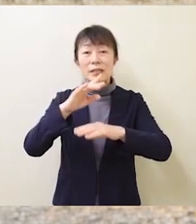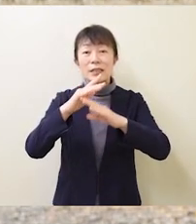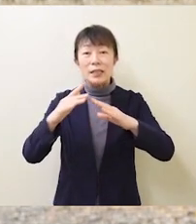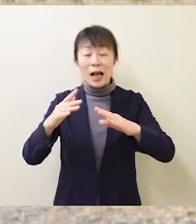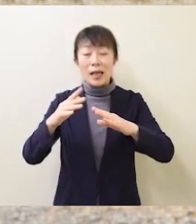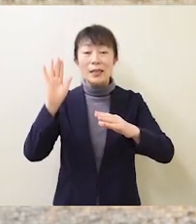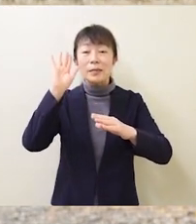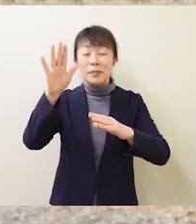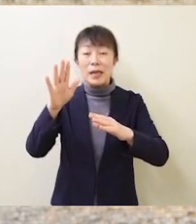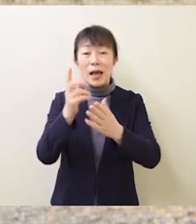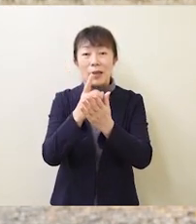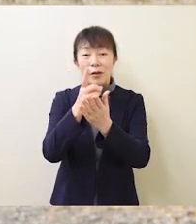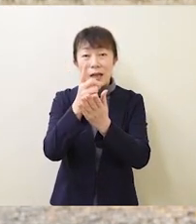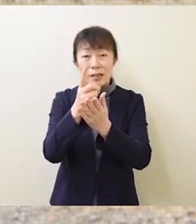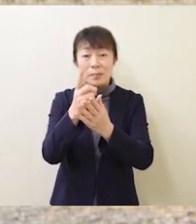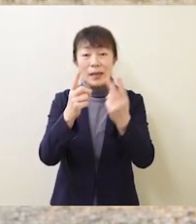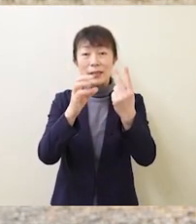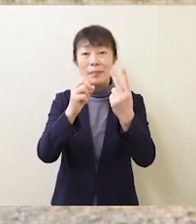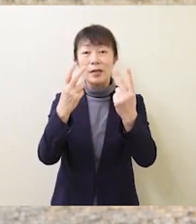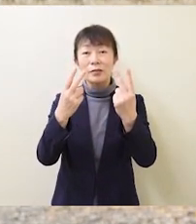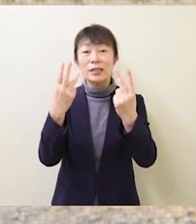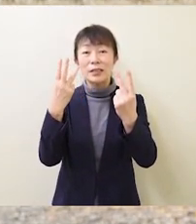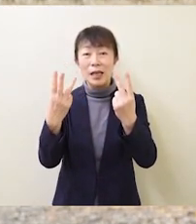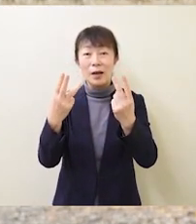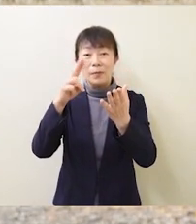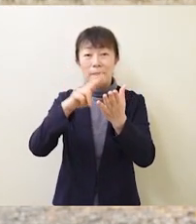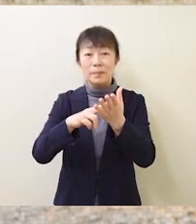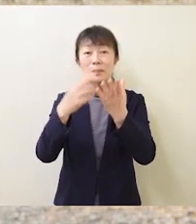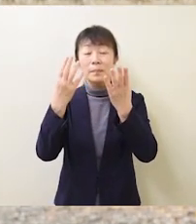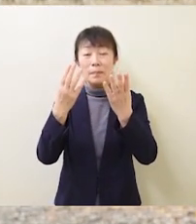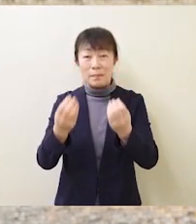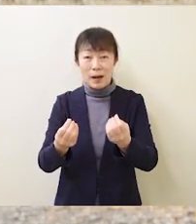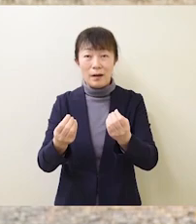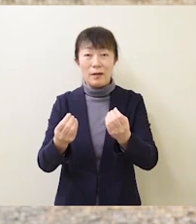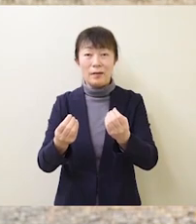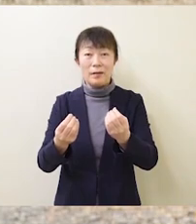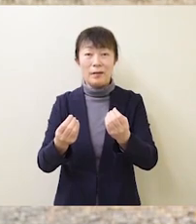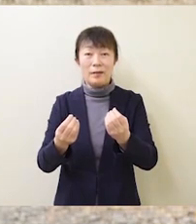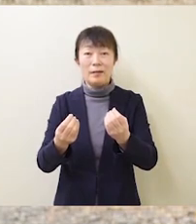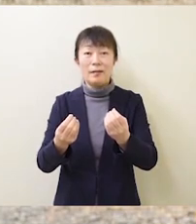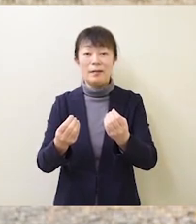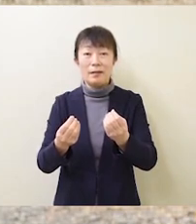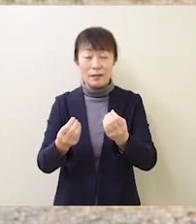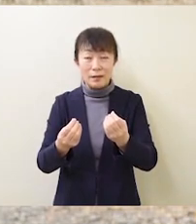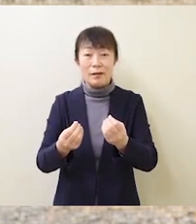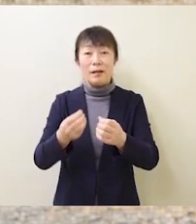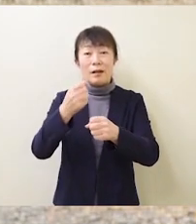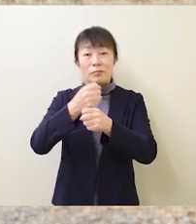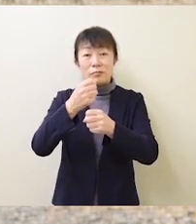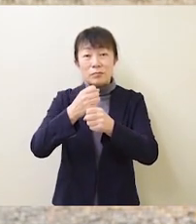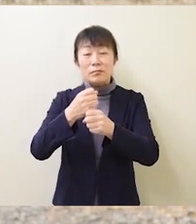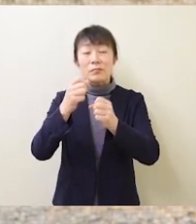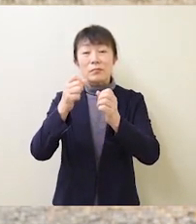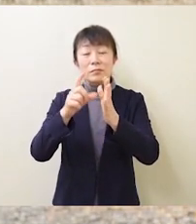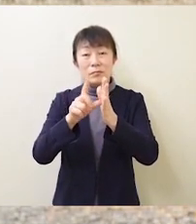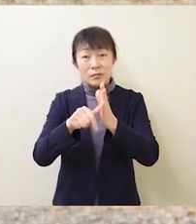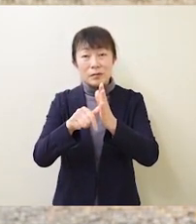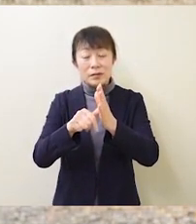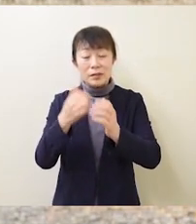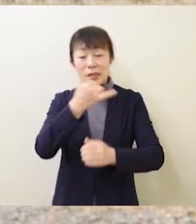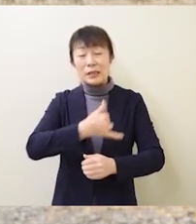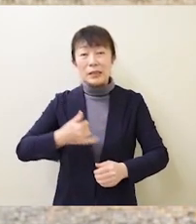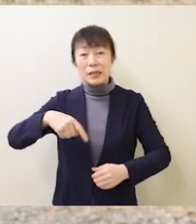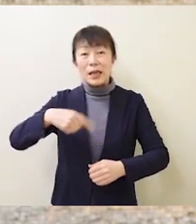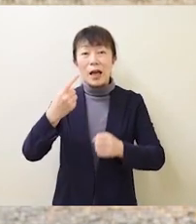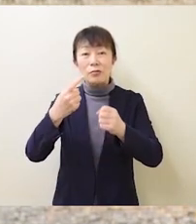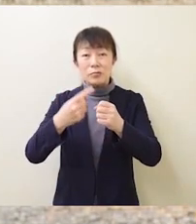議会未来への羅針盤2023を策定しました。政策立案の面では、